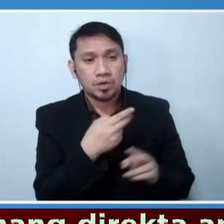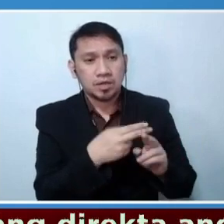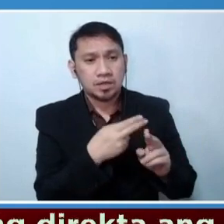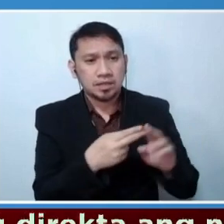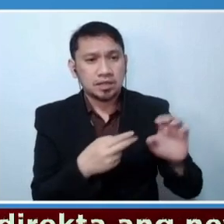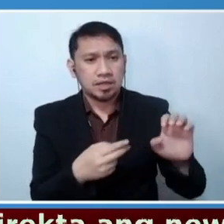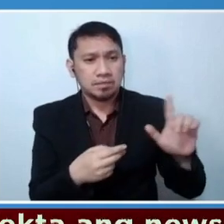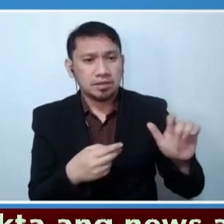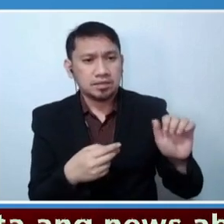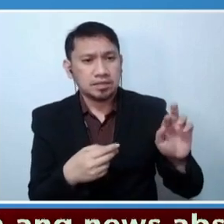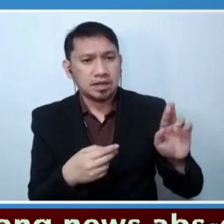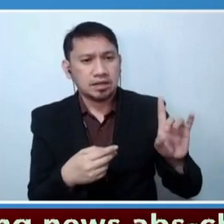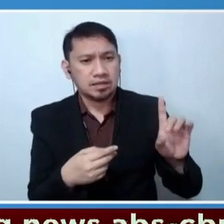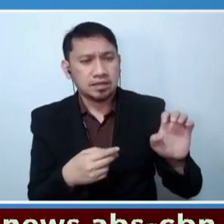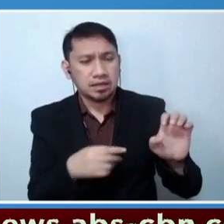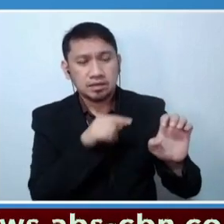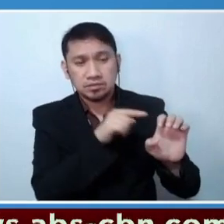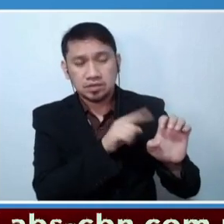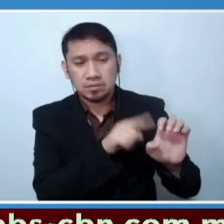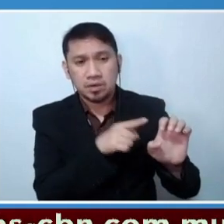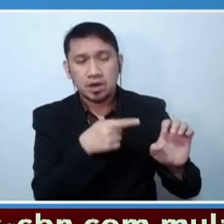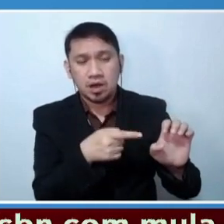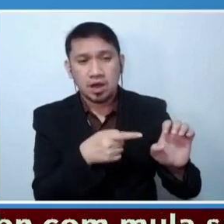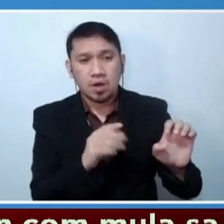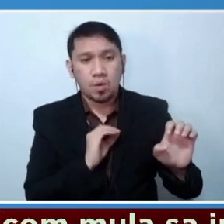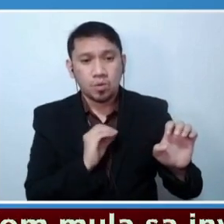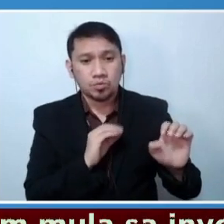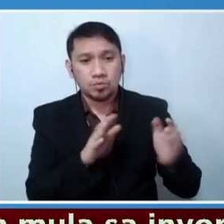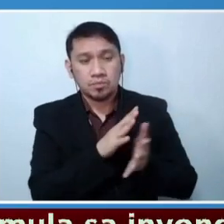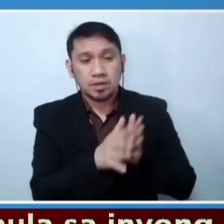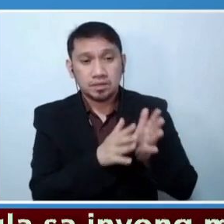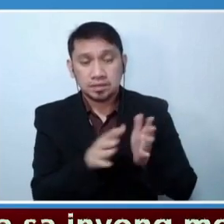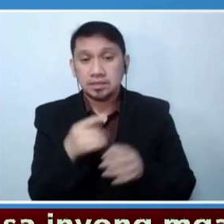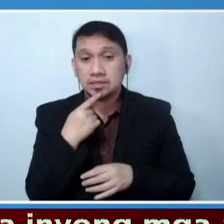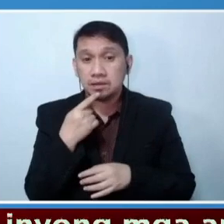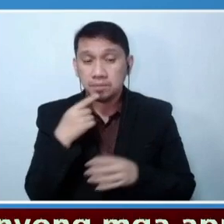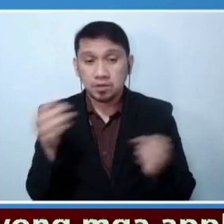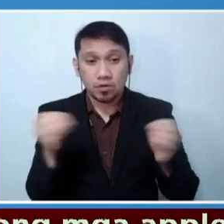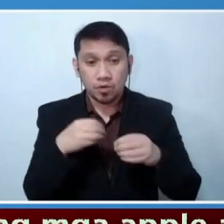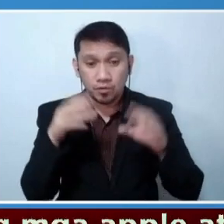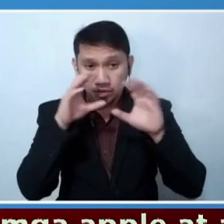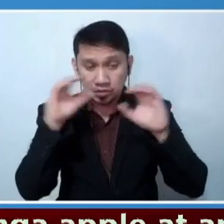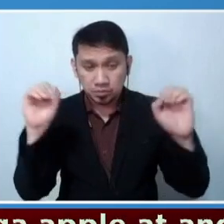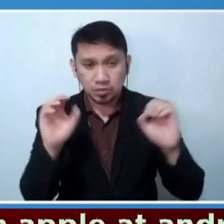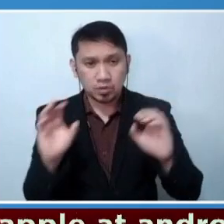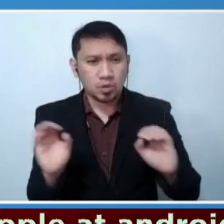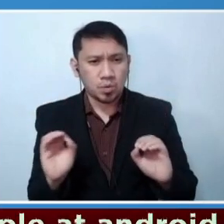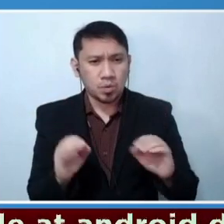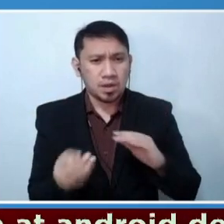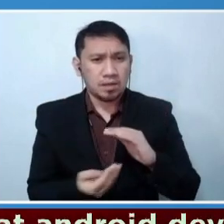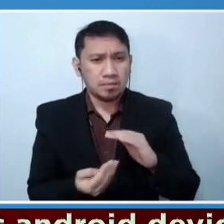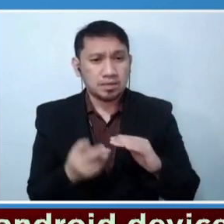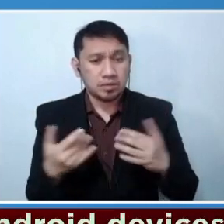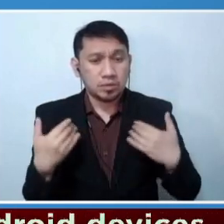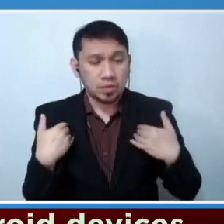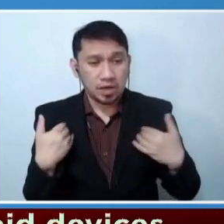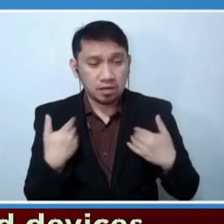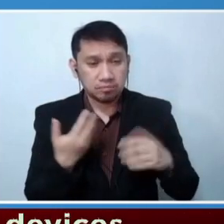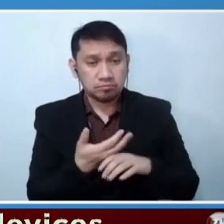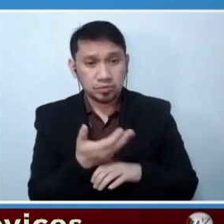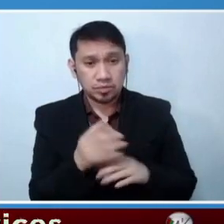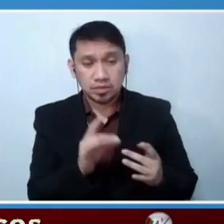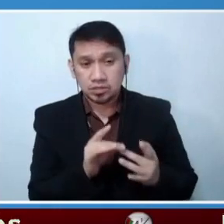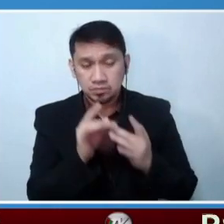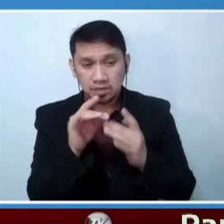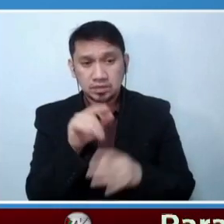Elizalde na siya umanong host ng nasabing party. Ayon naman sa Malacanang, walang basihan ang alegasyon na nagkaroon ng special treatment